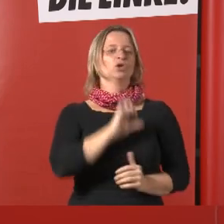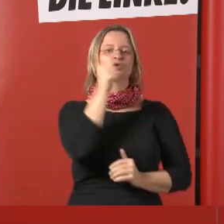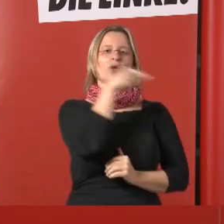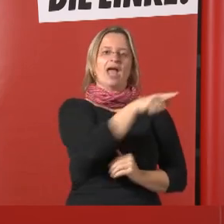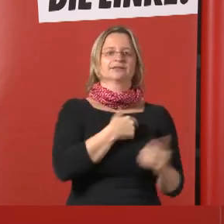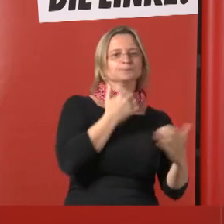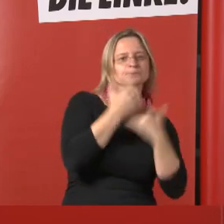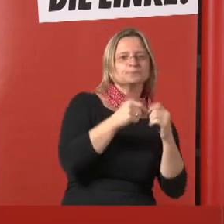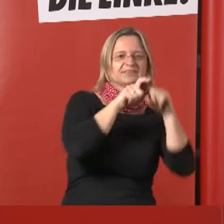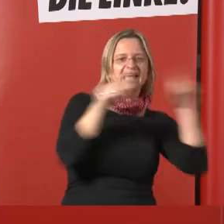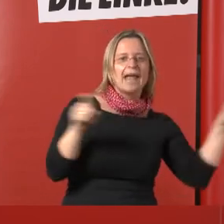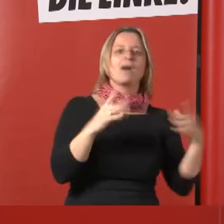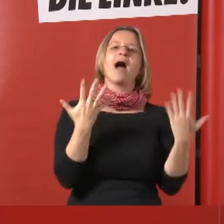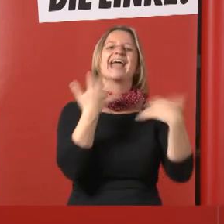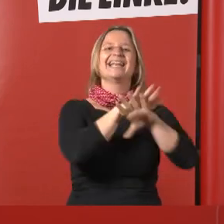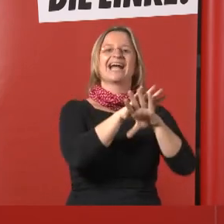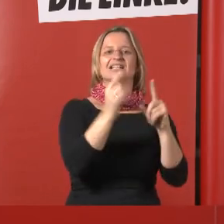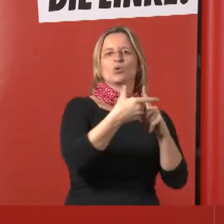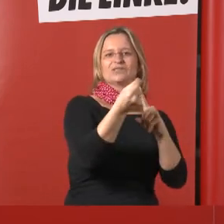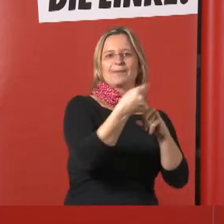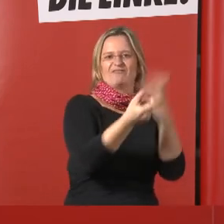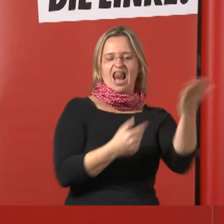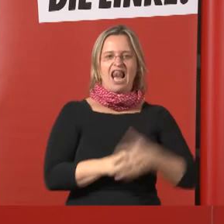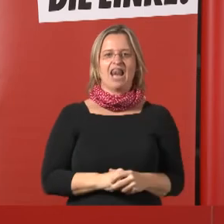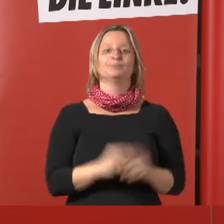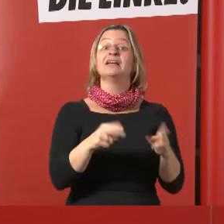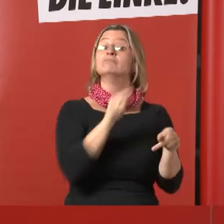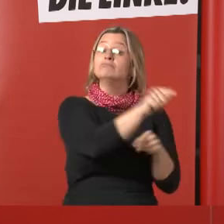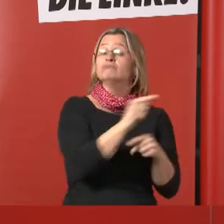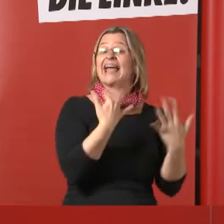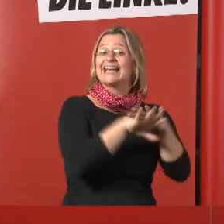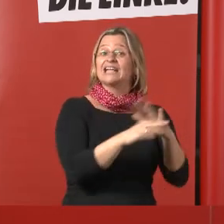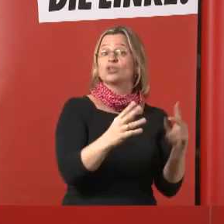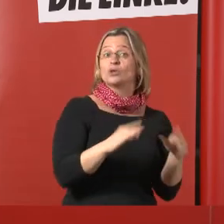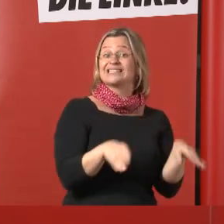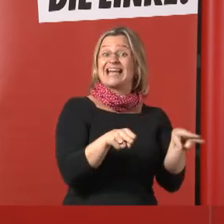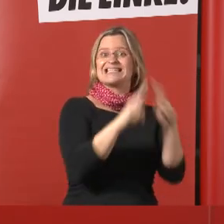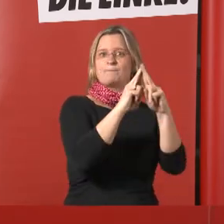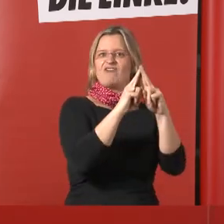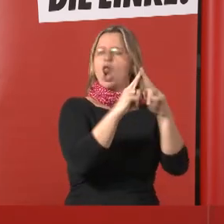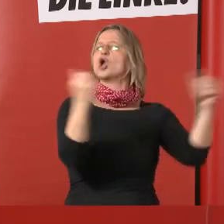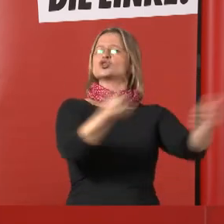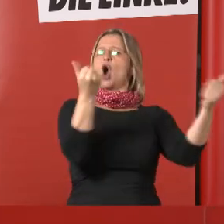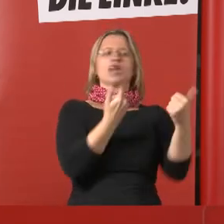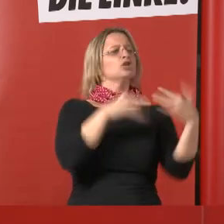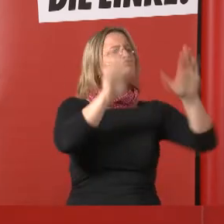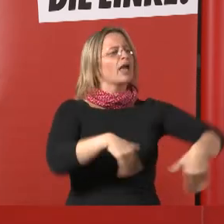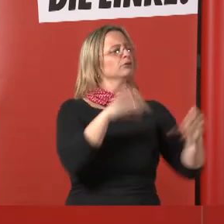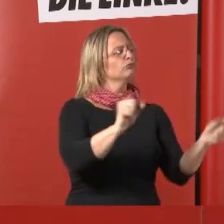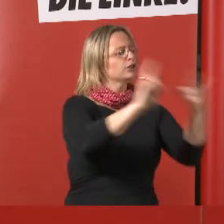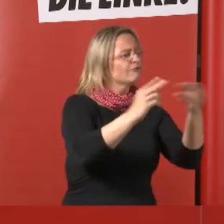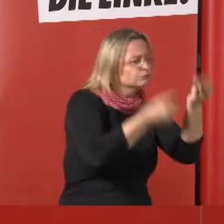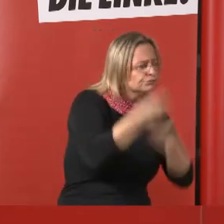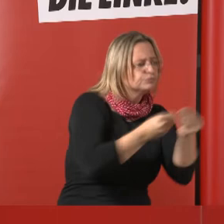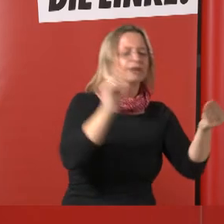habende Parteivorstandssitzung. Beginnen wir mit dem Integrationsgipfel. Solche Gipfel wären gut, wenn